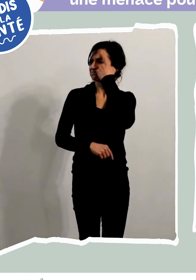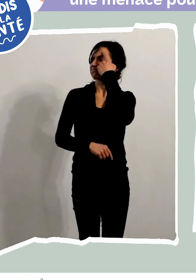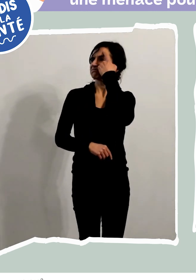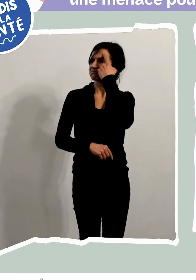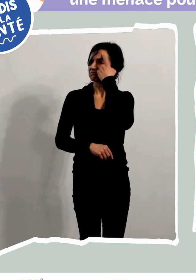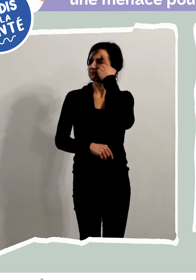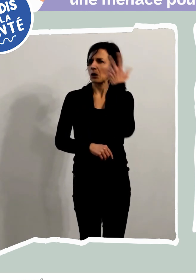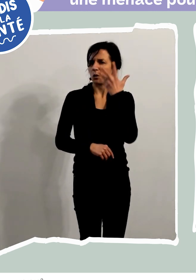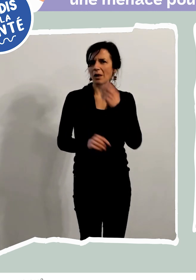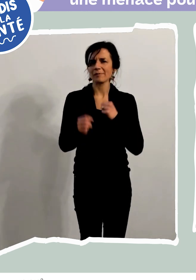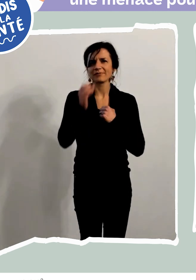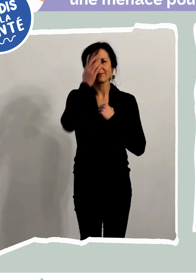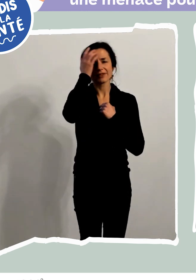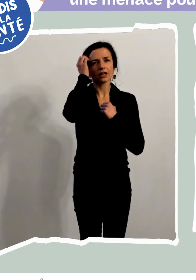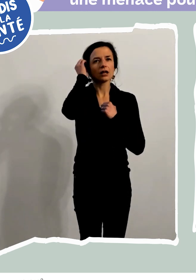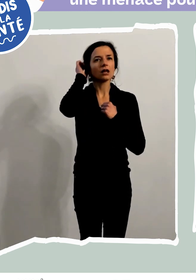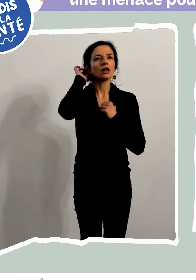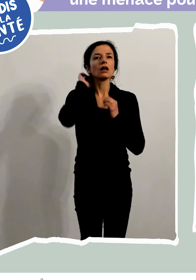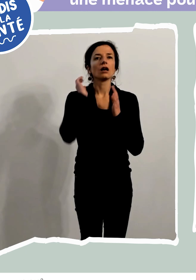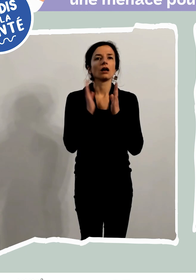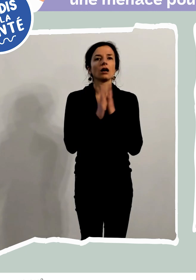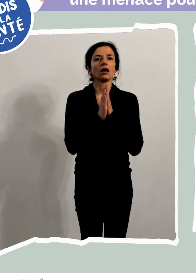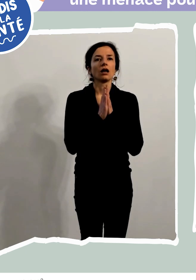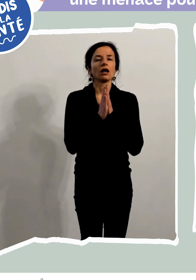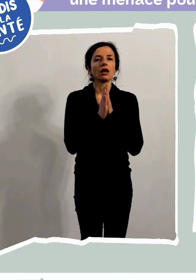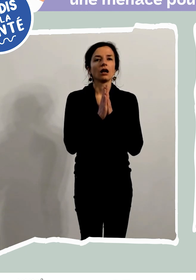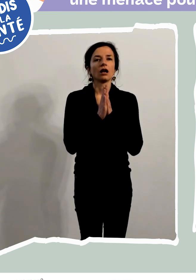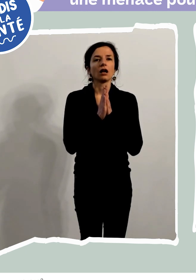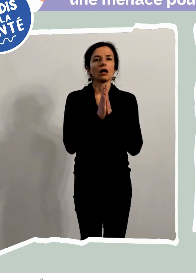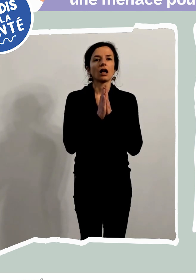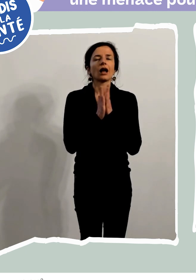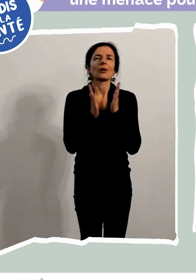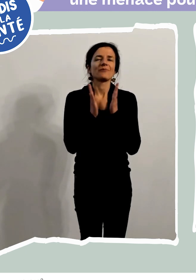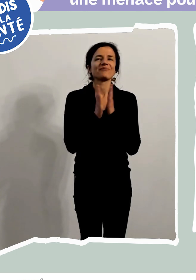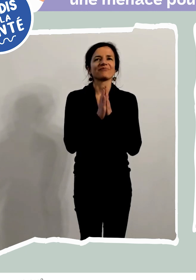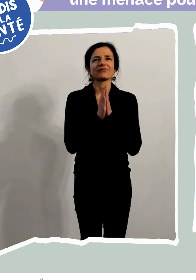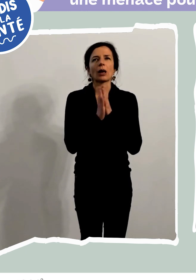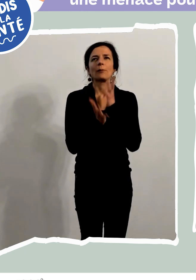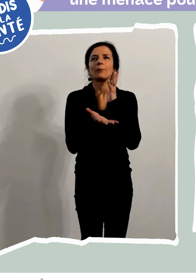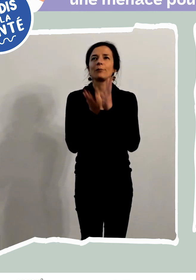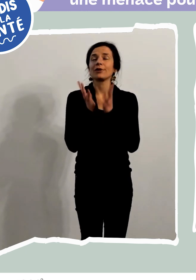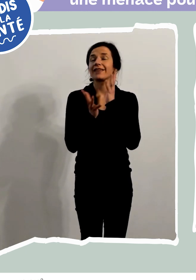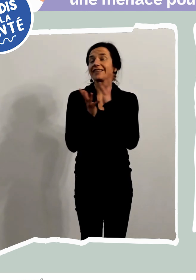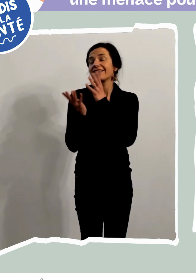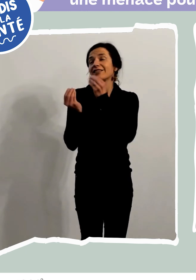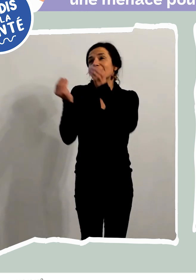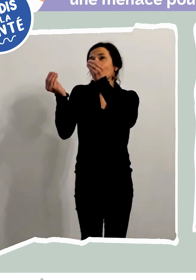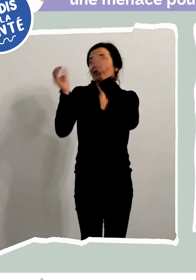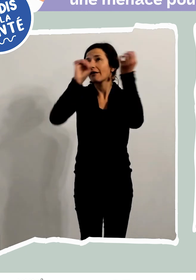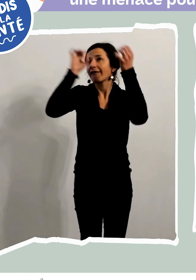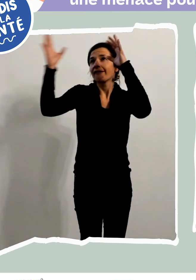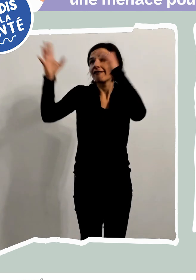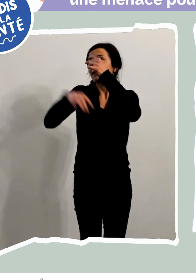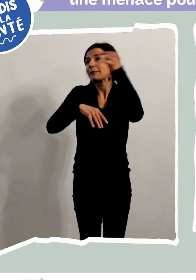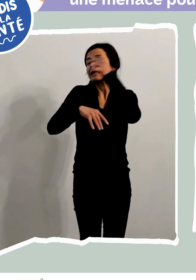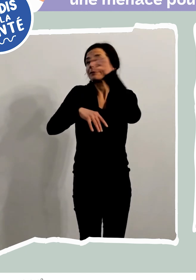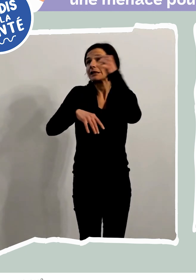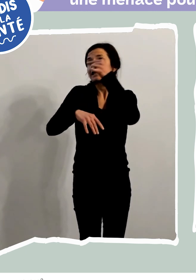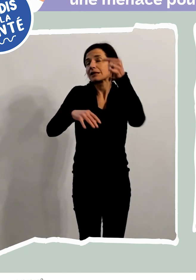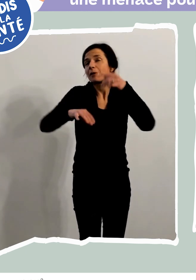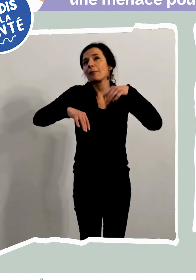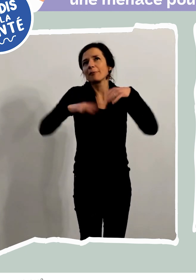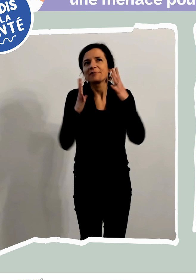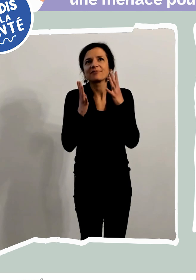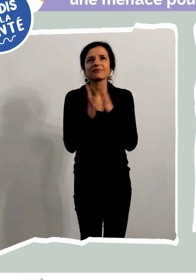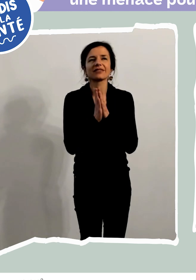voilà. Je pense en fait que, alors, ça paraît peut-être pessimiste de dire ça, mais tant qu'on reste dans un système